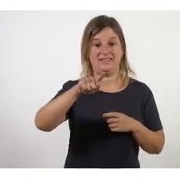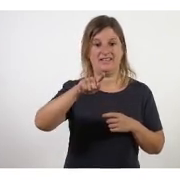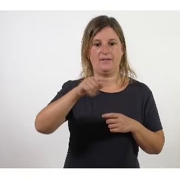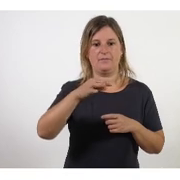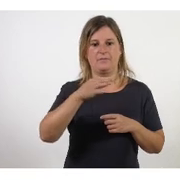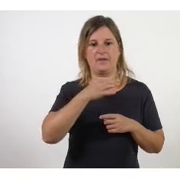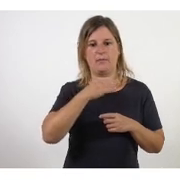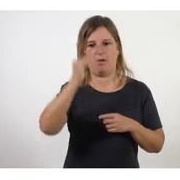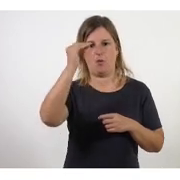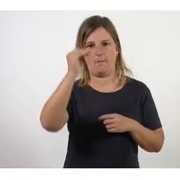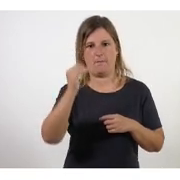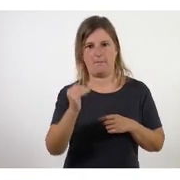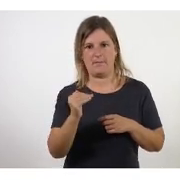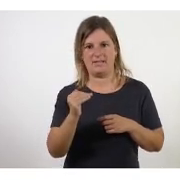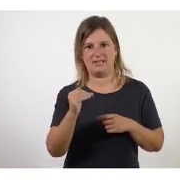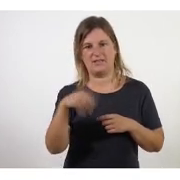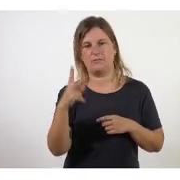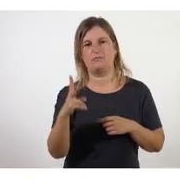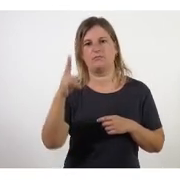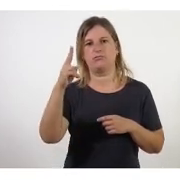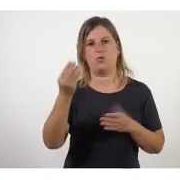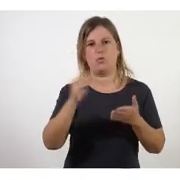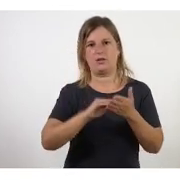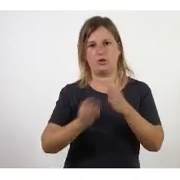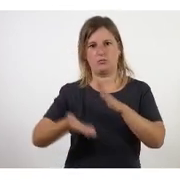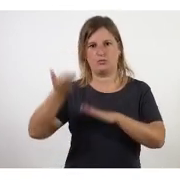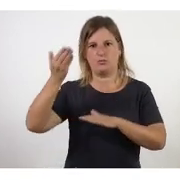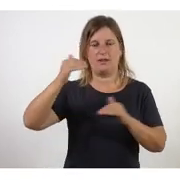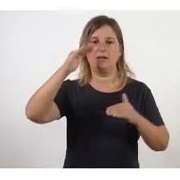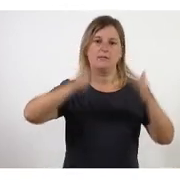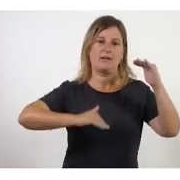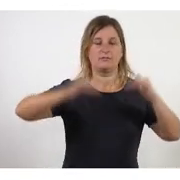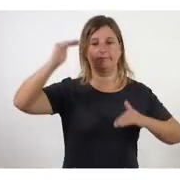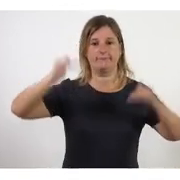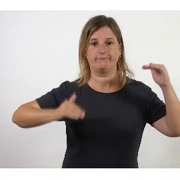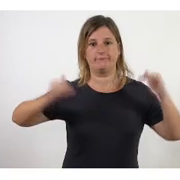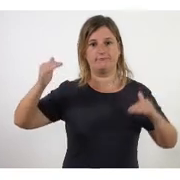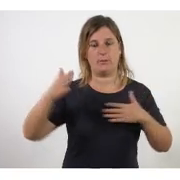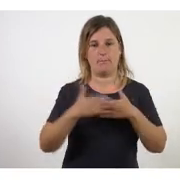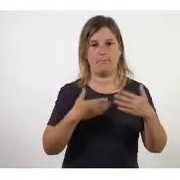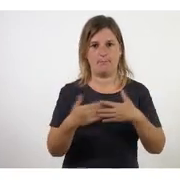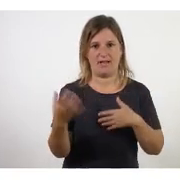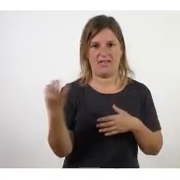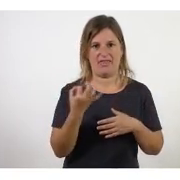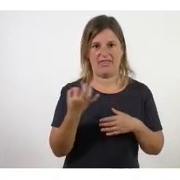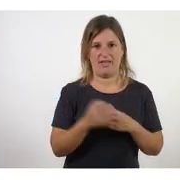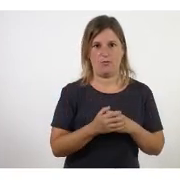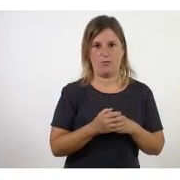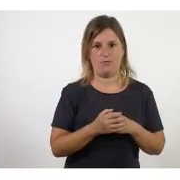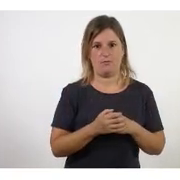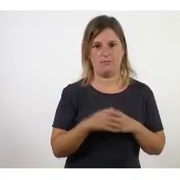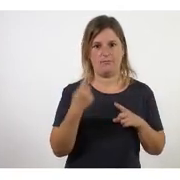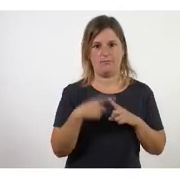baixaria més el volum respecte a l'anterior. Faria un fade in, fade out. No està molt ben resolt. Ho dic perquè si busques això, igual aquesta